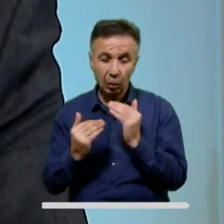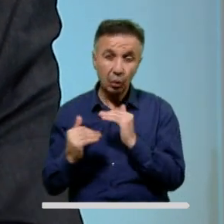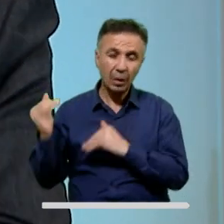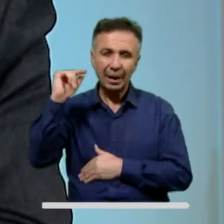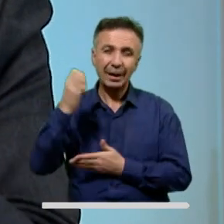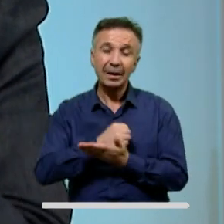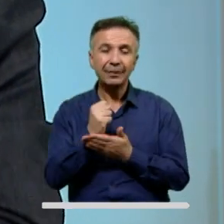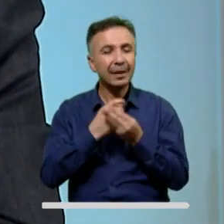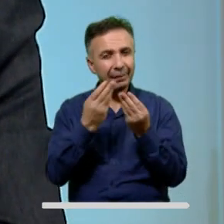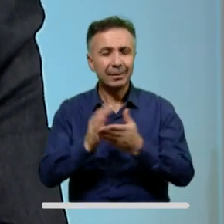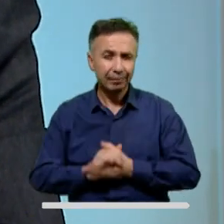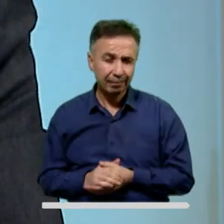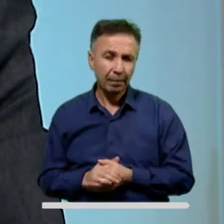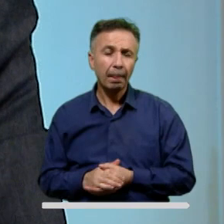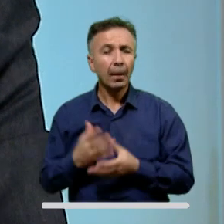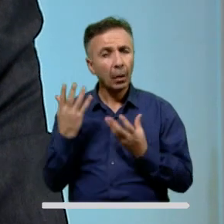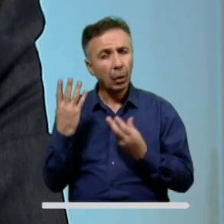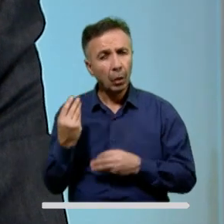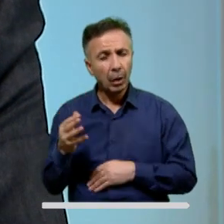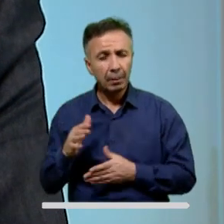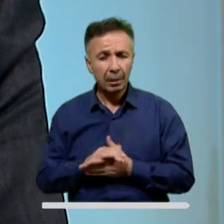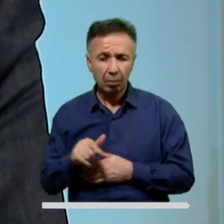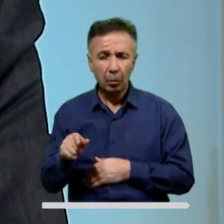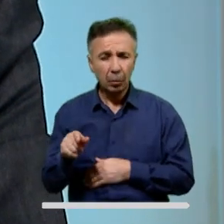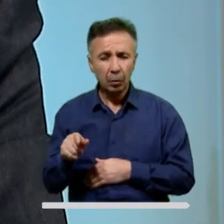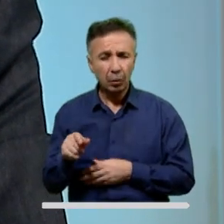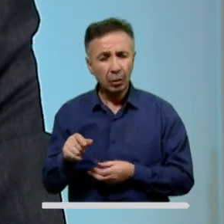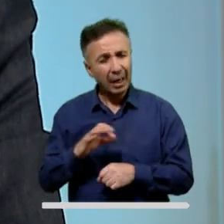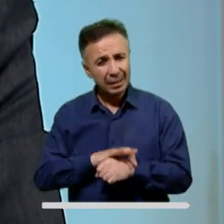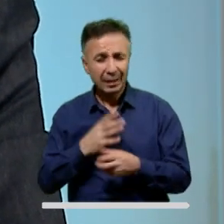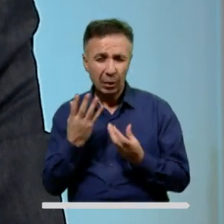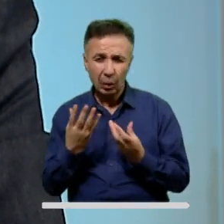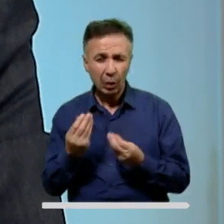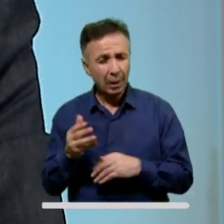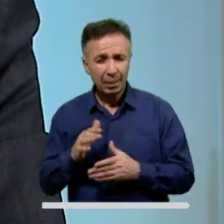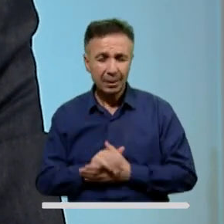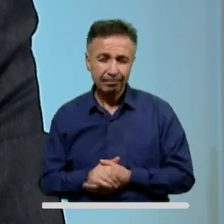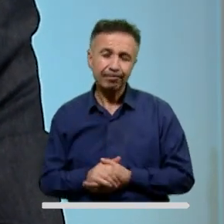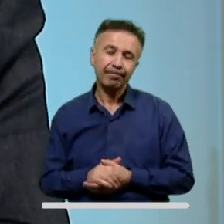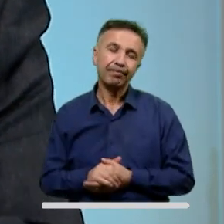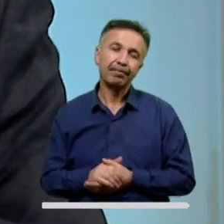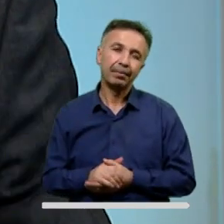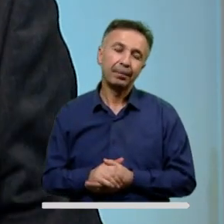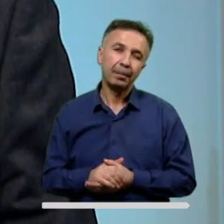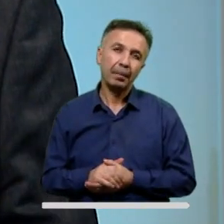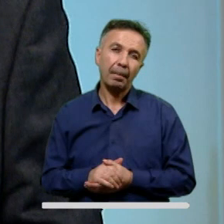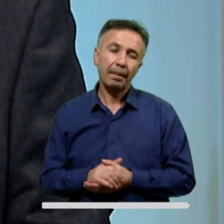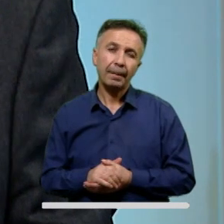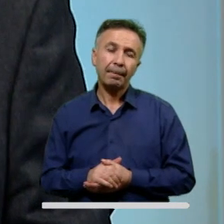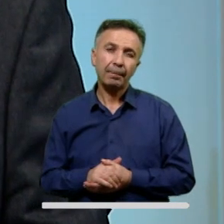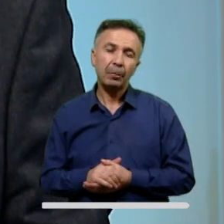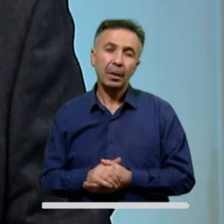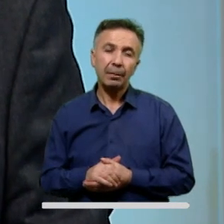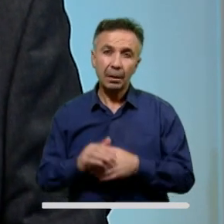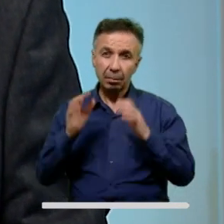eylesin. Amin. Olabilir. Bu tür rahatsızlıklar her insanda olabilir. Buna rağmen